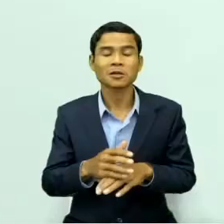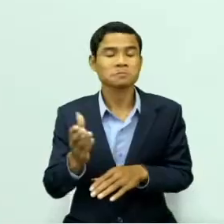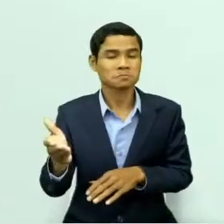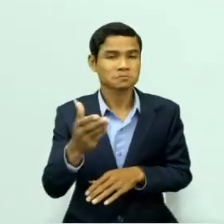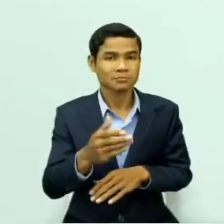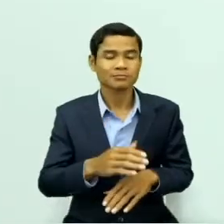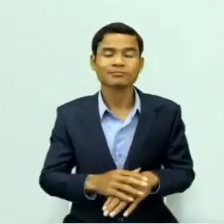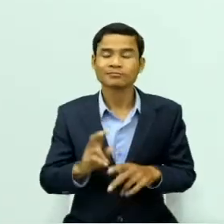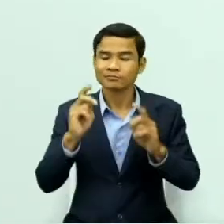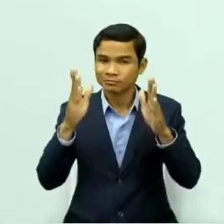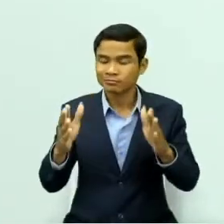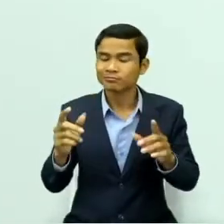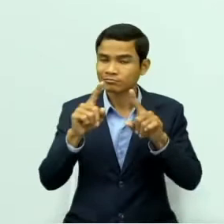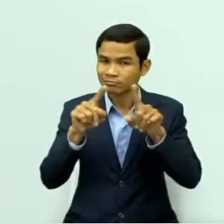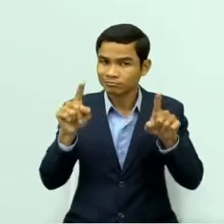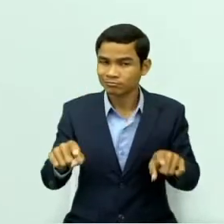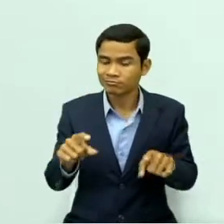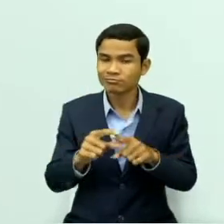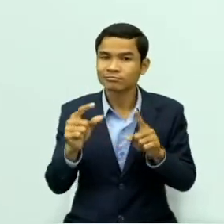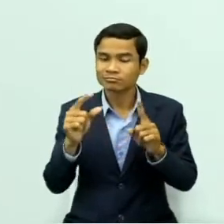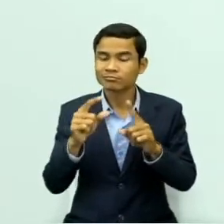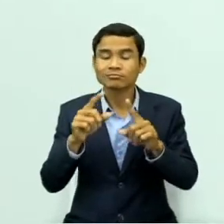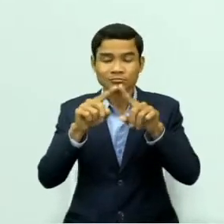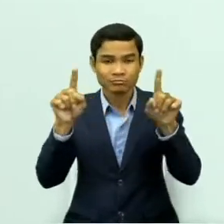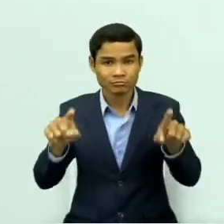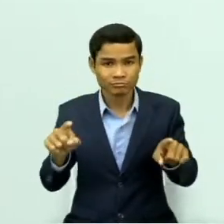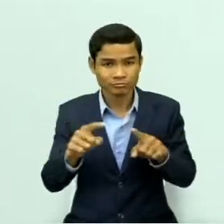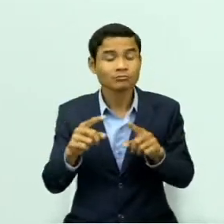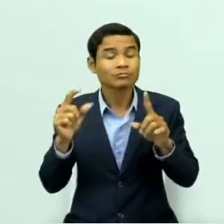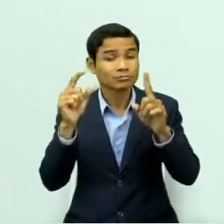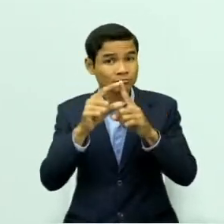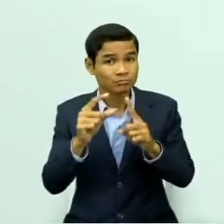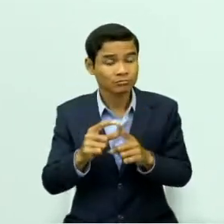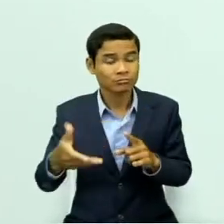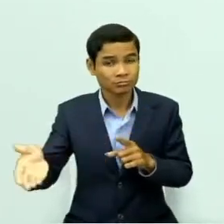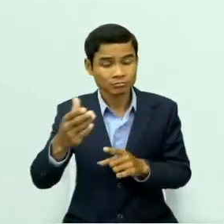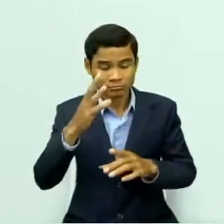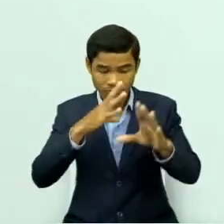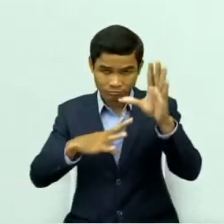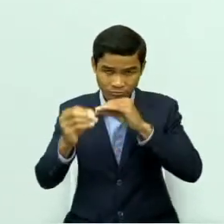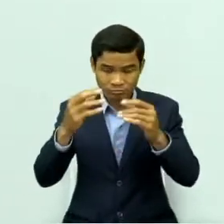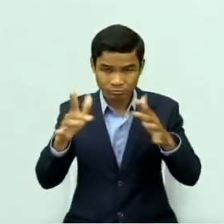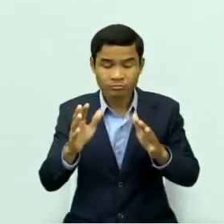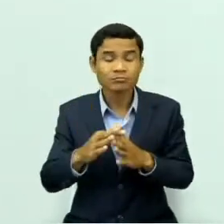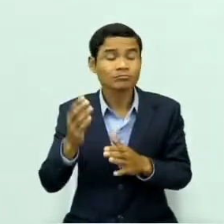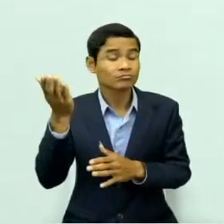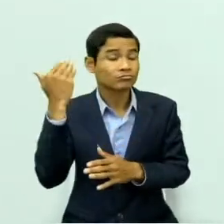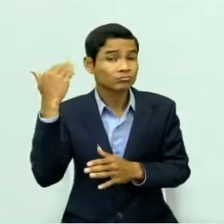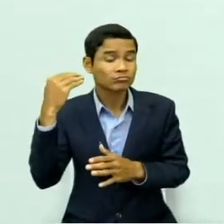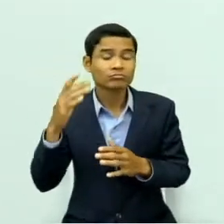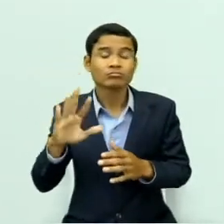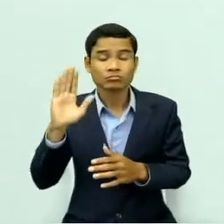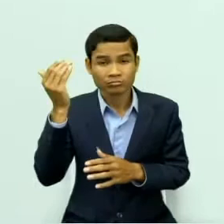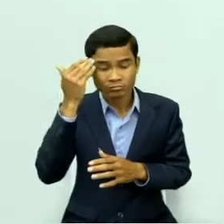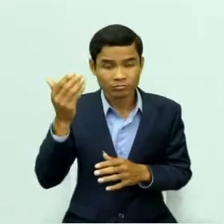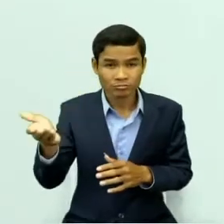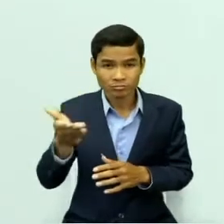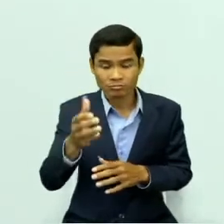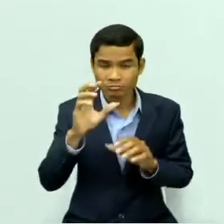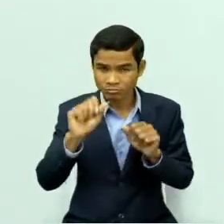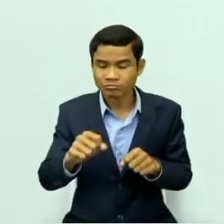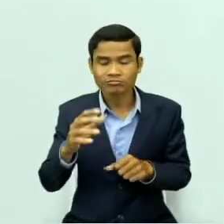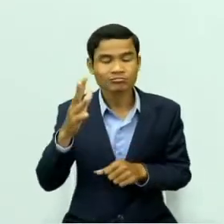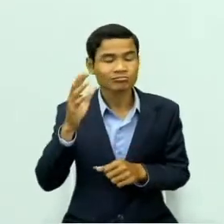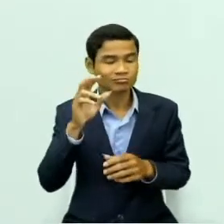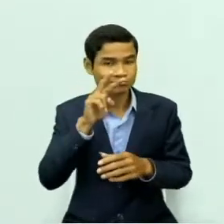miến. Ban bia đại dương, ban riêng rụt hỏi ná. Chà, ban riêng bị thằng ngày môn môn rụt hỏi. Xin không thật con. Bà khót